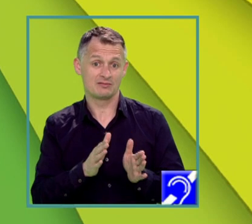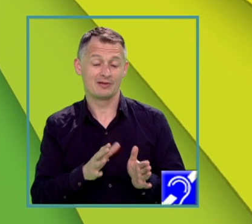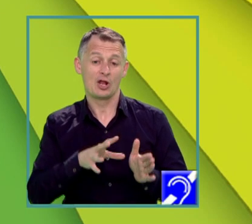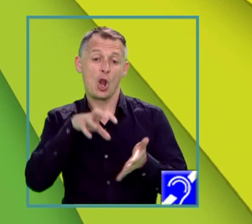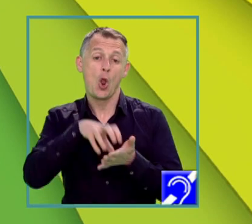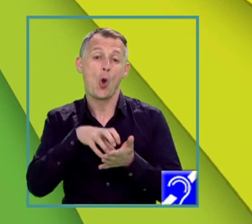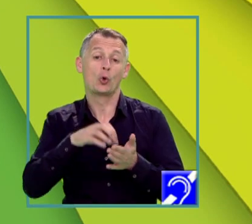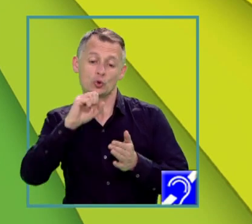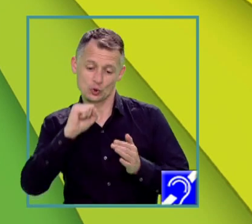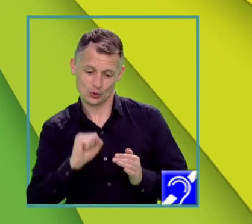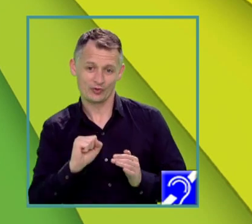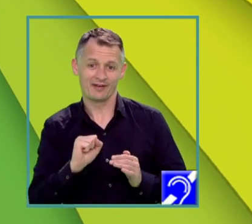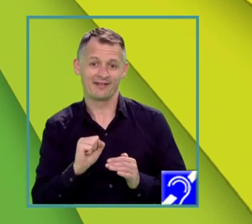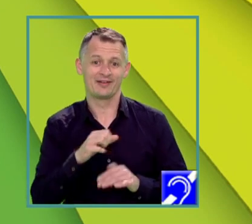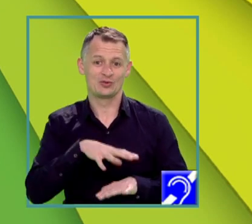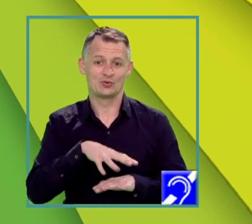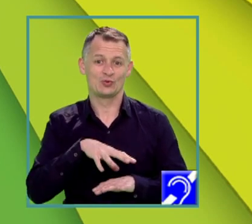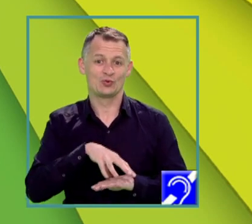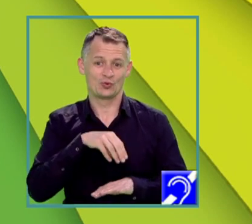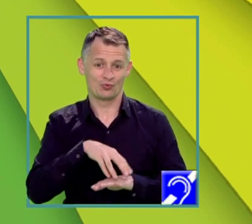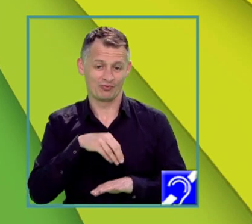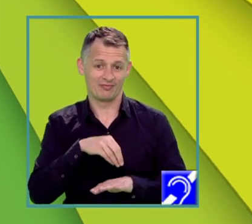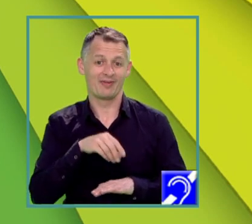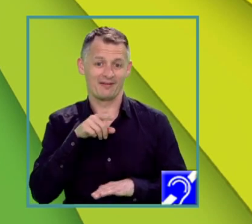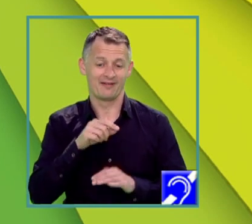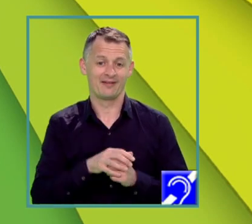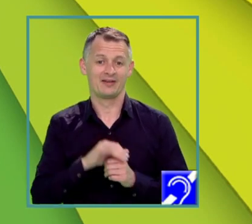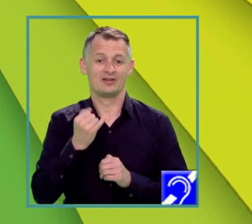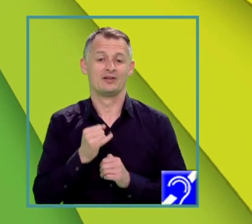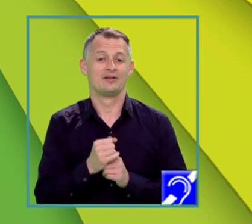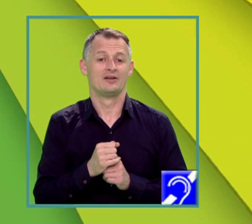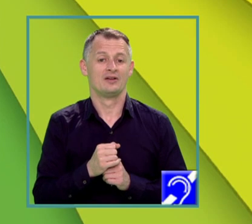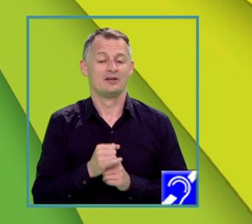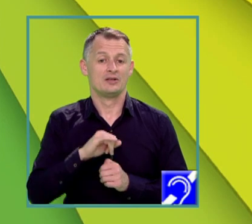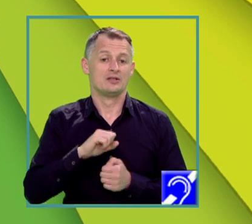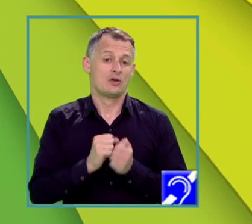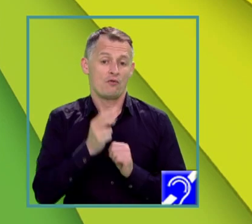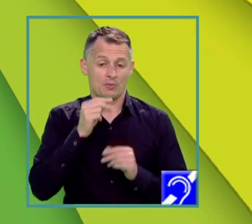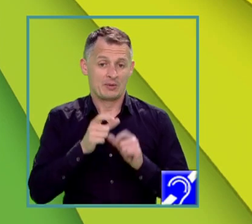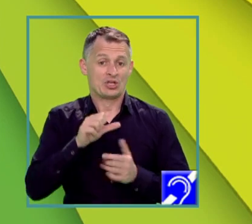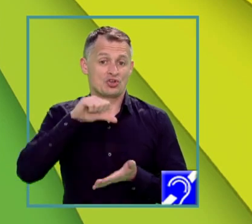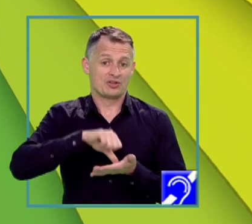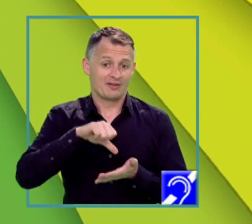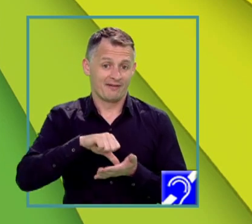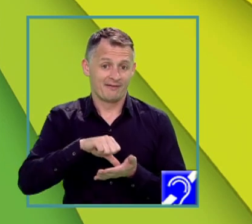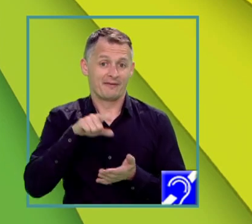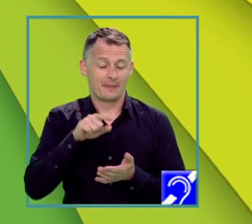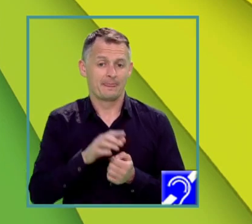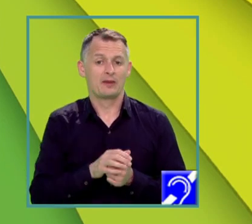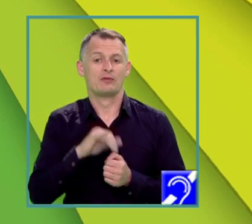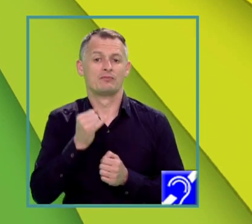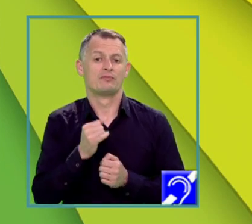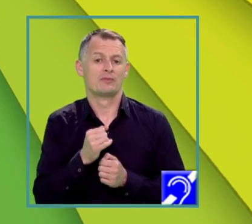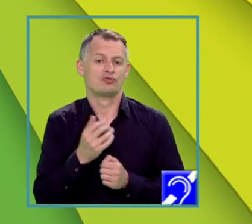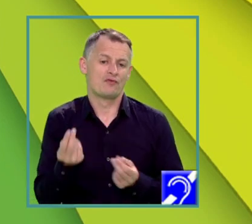Portugaliei climatul este mai cald taranea iar dacă vorbim de pe spațiul central al Suediei aceasta are o climă temperat continentală